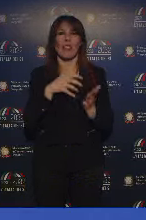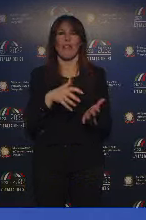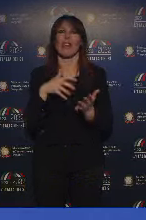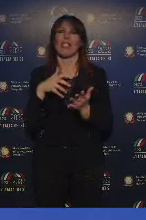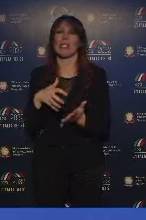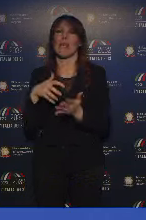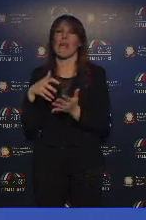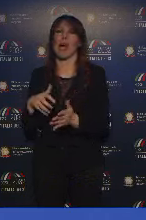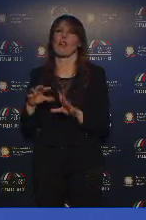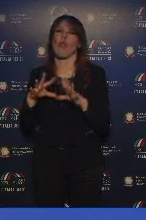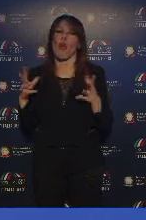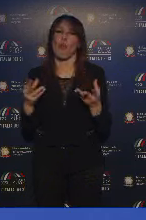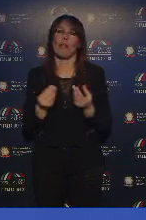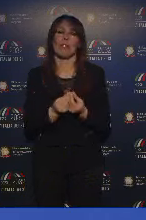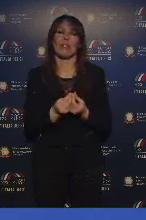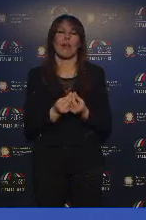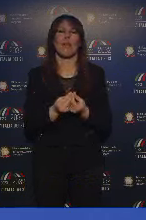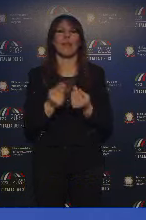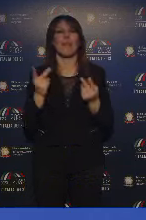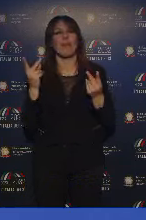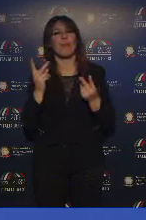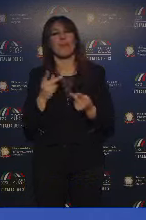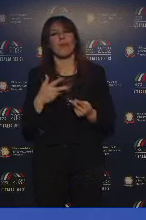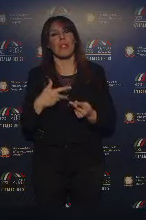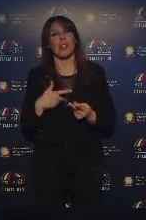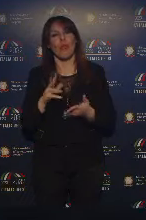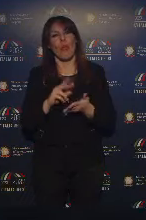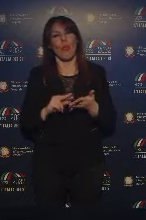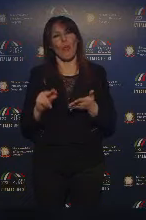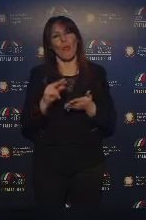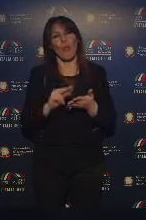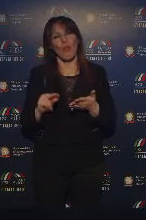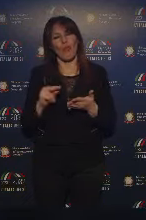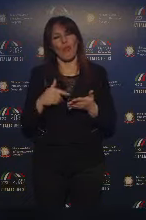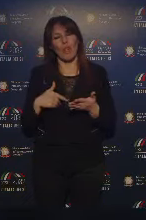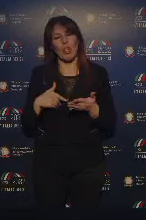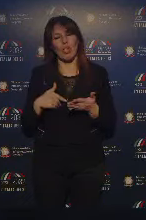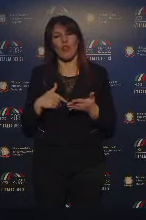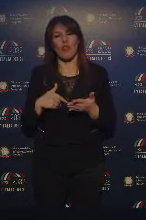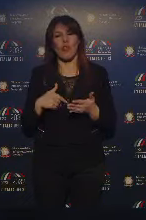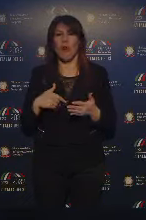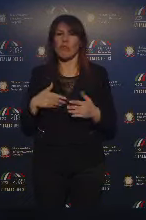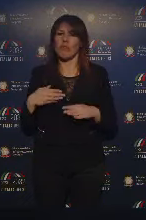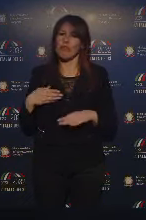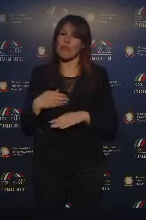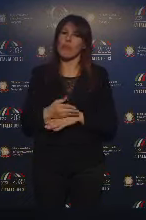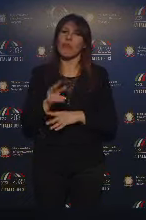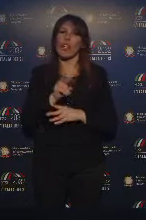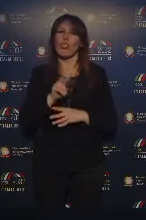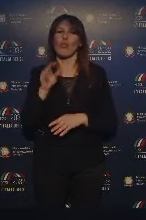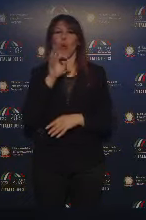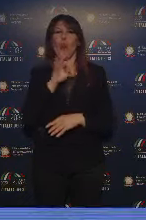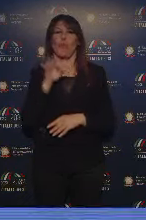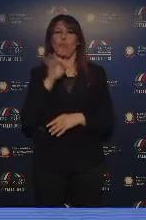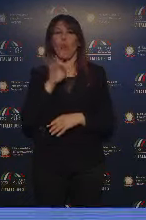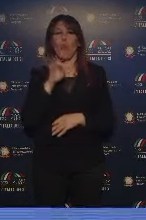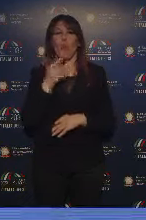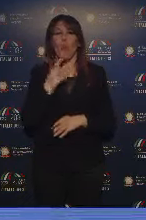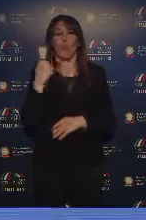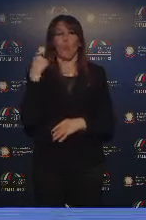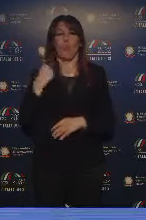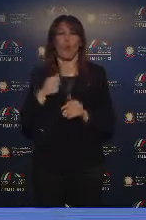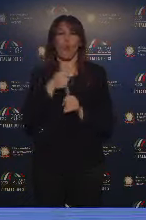complessivo Tenete presente che io sono entrato in ufficio Noi abbiamo giurato il 22 ottobre dell'anno scorso Quindi un anno e 3 mesi ho trovato